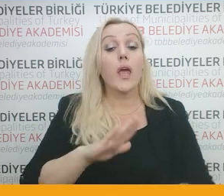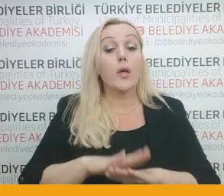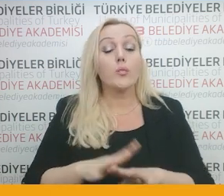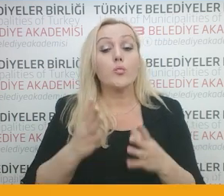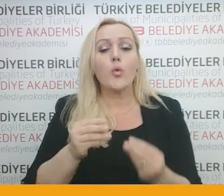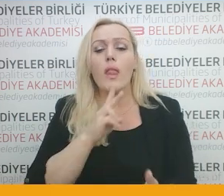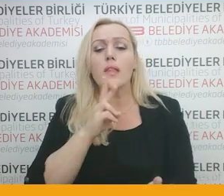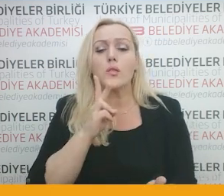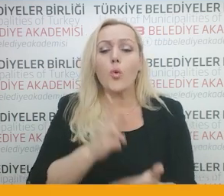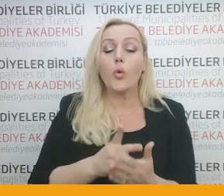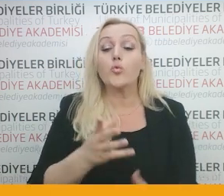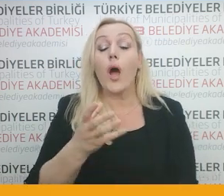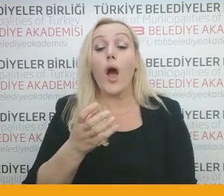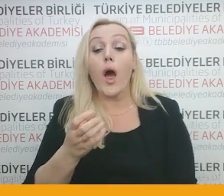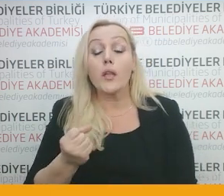yapılan kesin sonucu alınmış